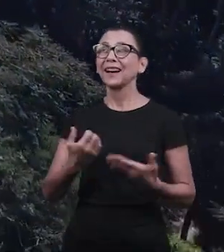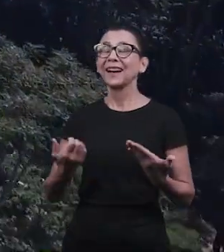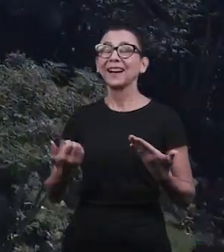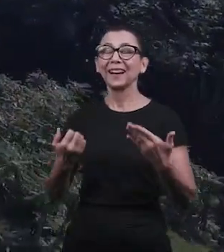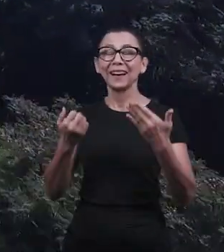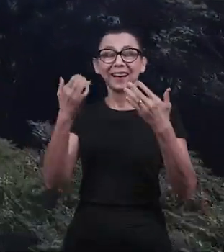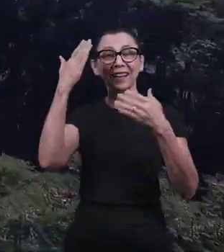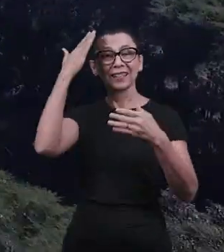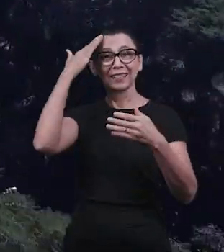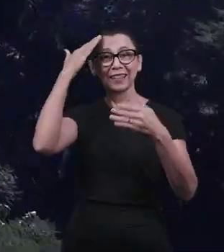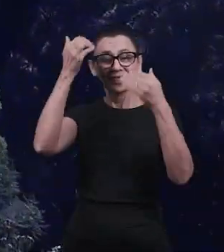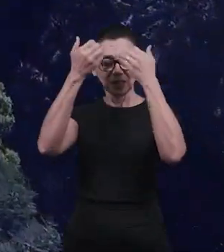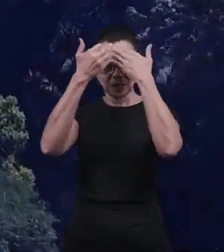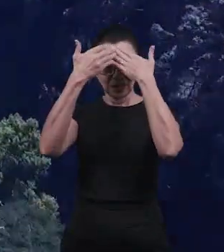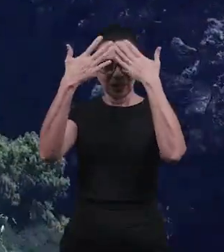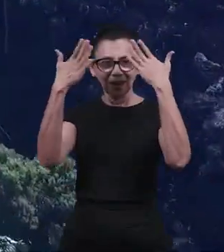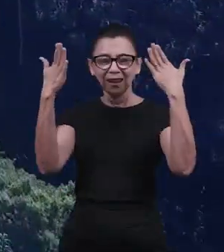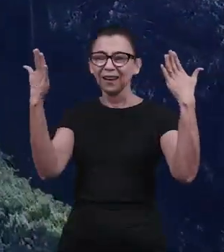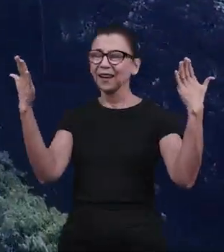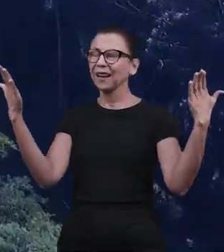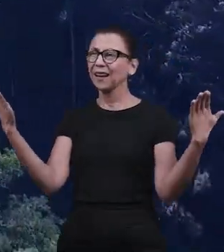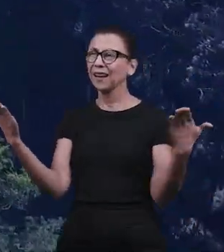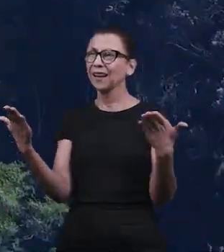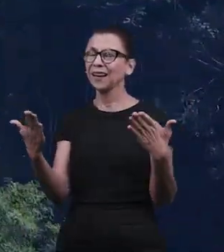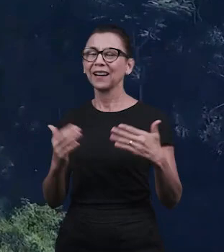И тогда я открыл ему сердце мое.